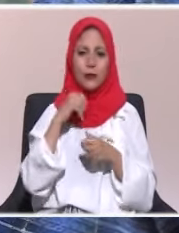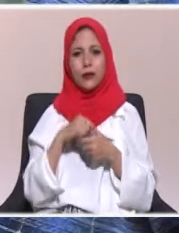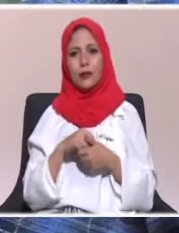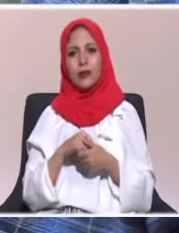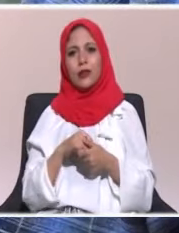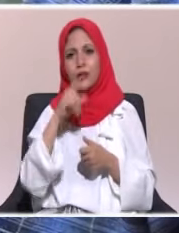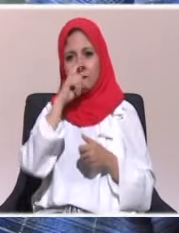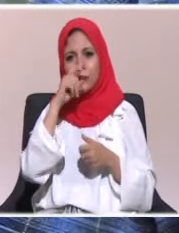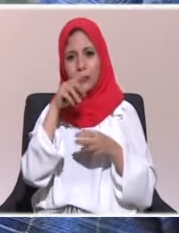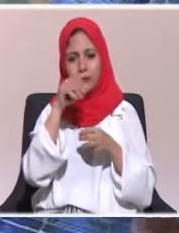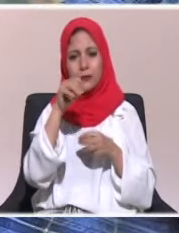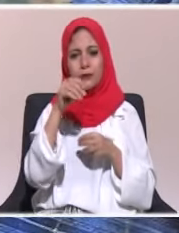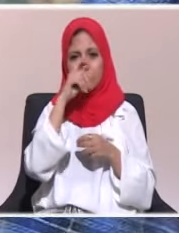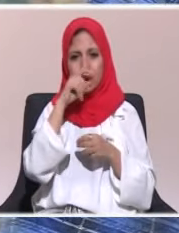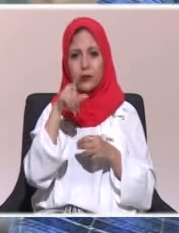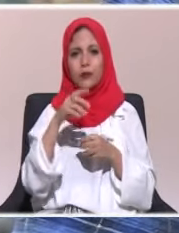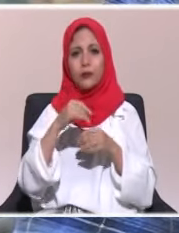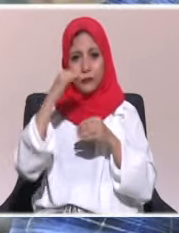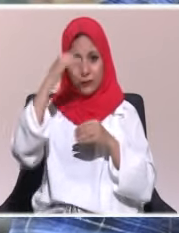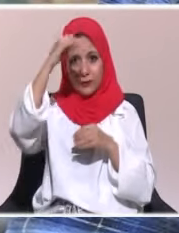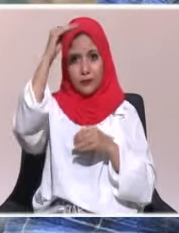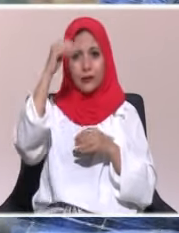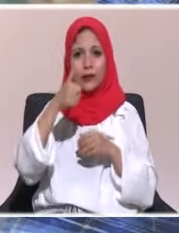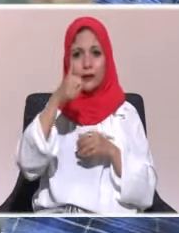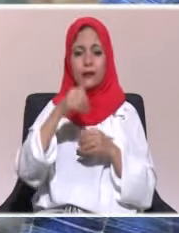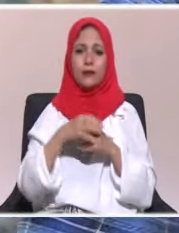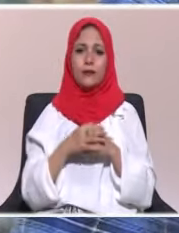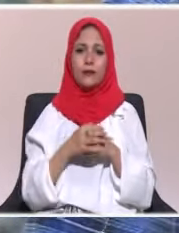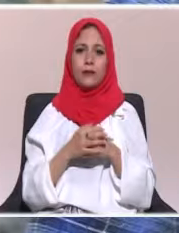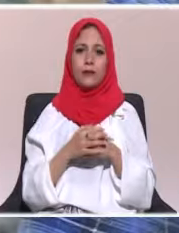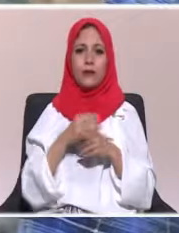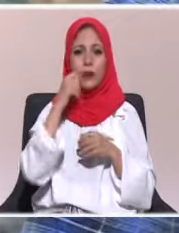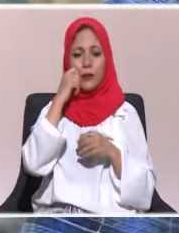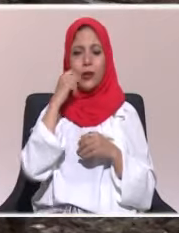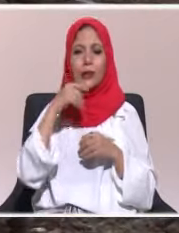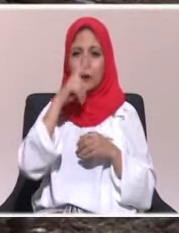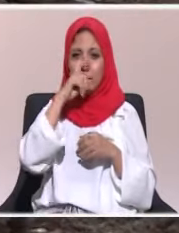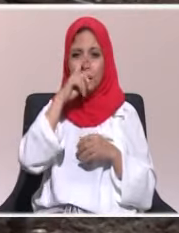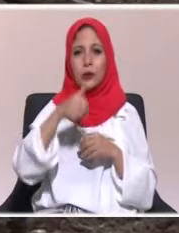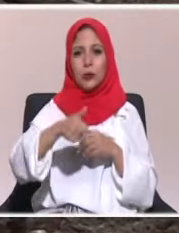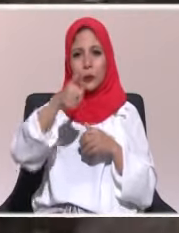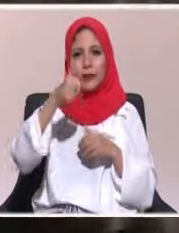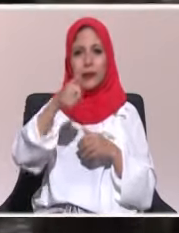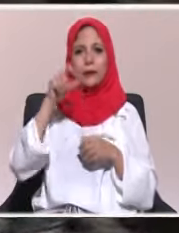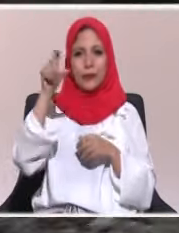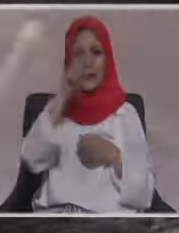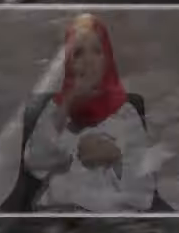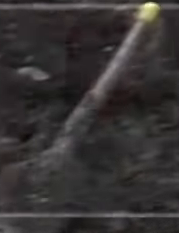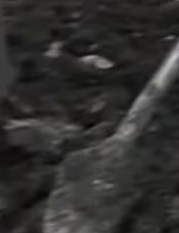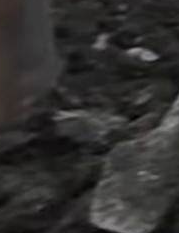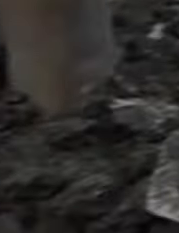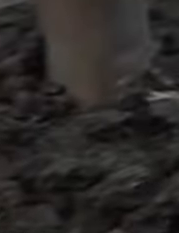اللي هو فيها، ومستوى أعلى، وبيرقى من حال البلد ووضع البلد.